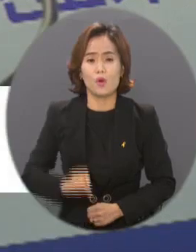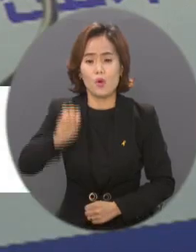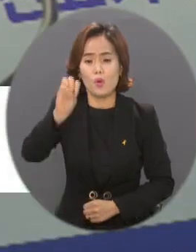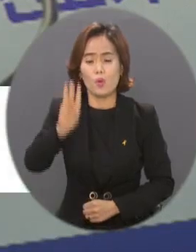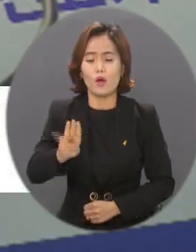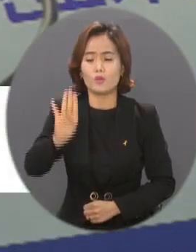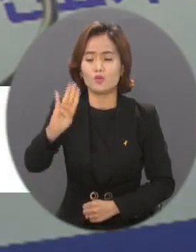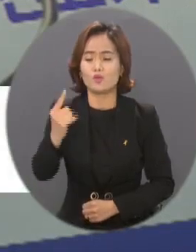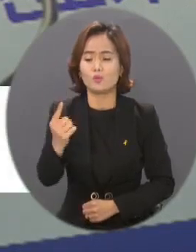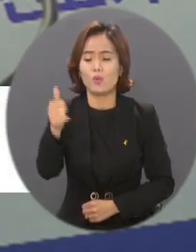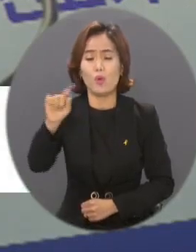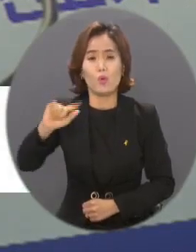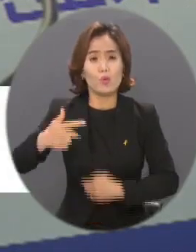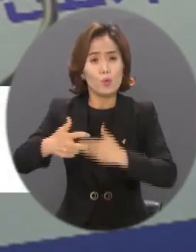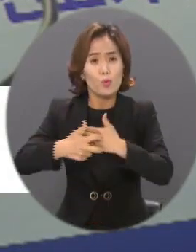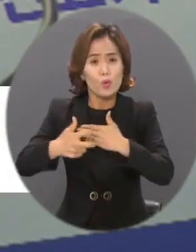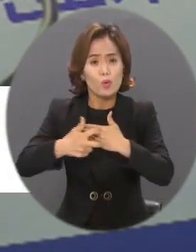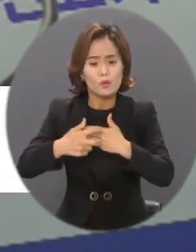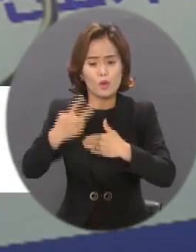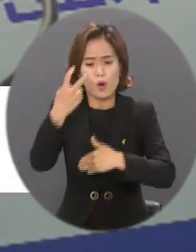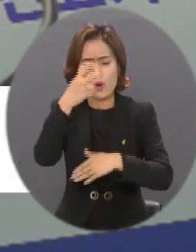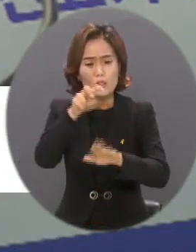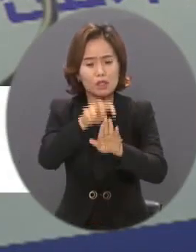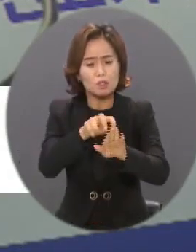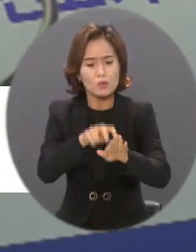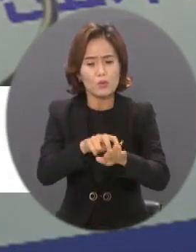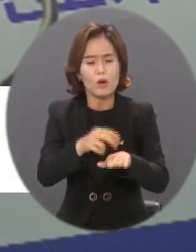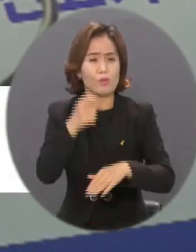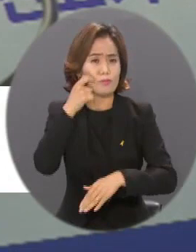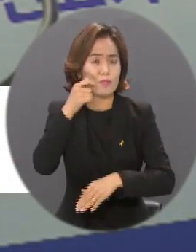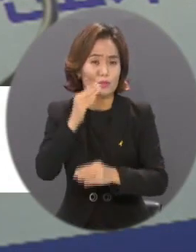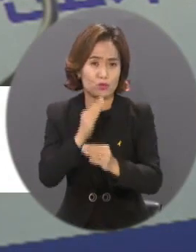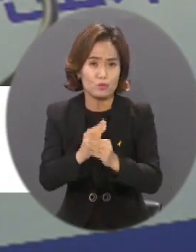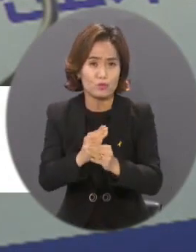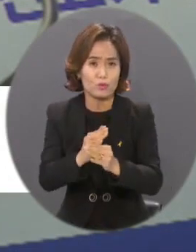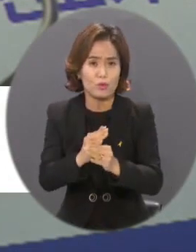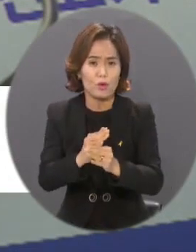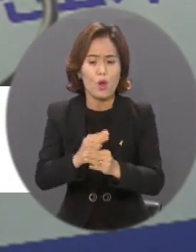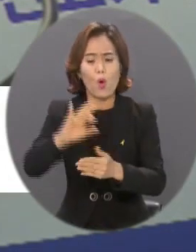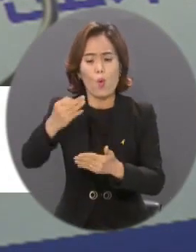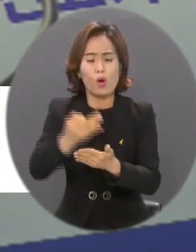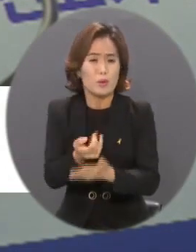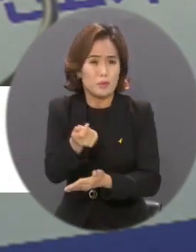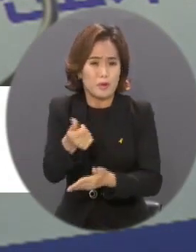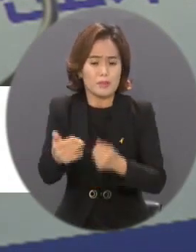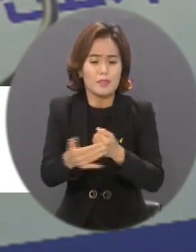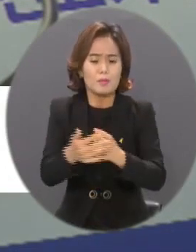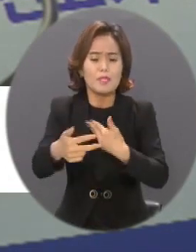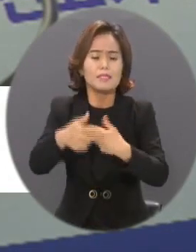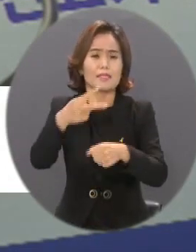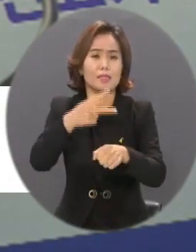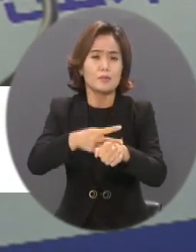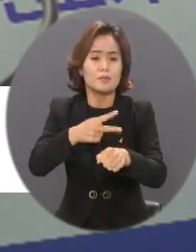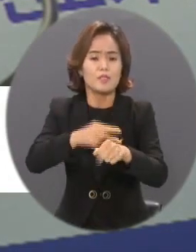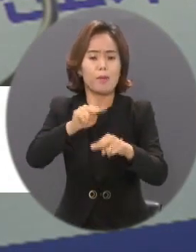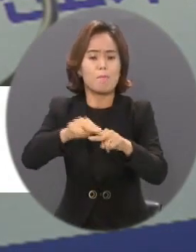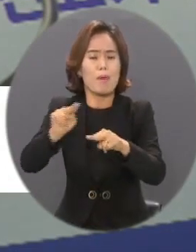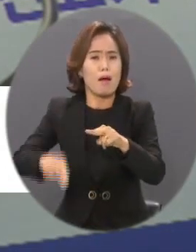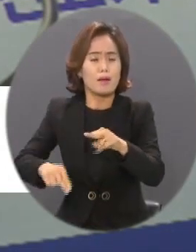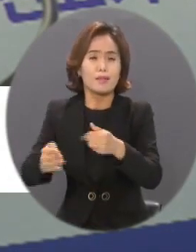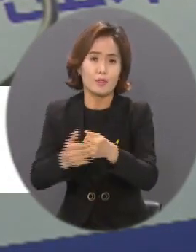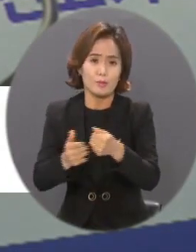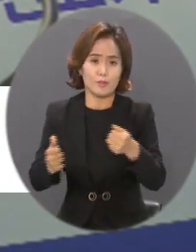광주 보훈병원에서 진료 공백이 빚어지고 있습니다. 처우에 대한 불만으로 의사들이 집단으로 병원을